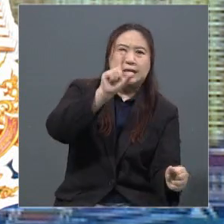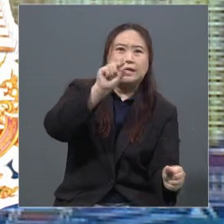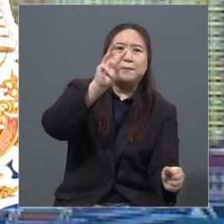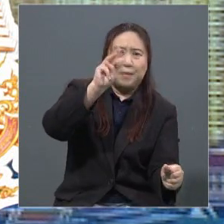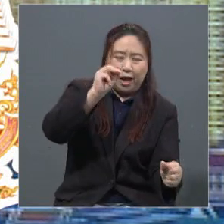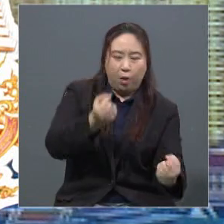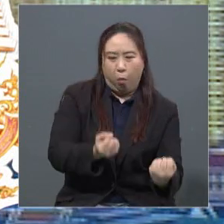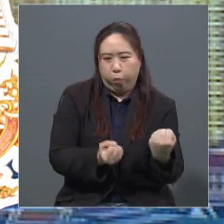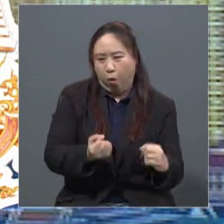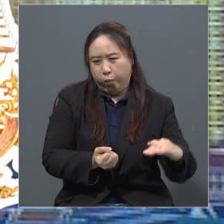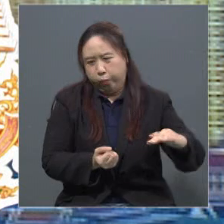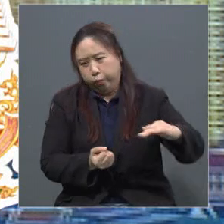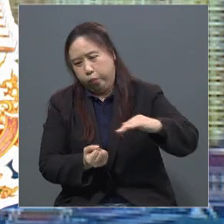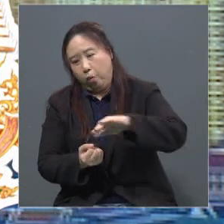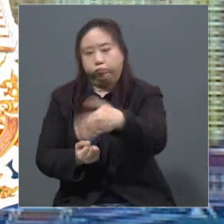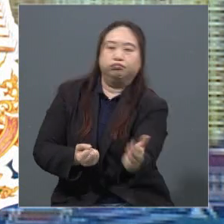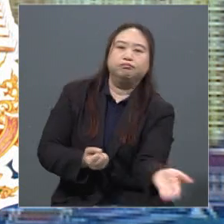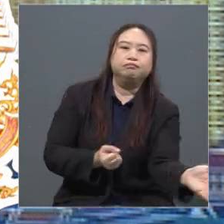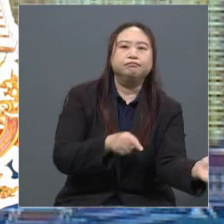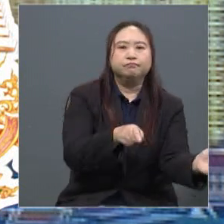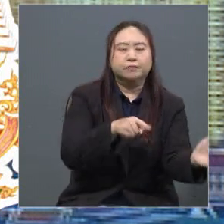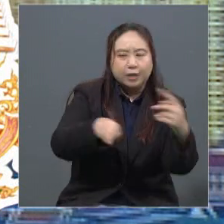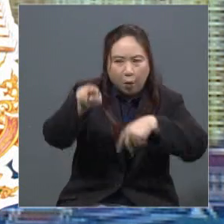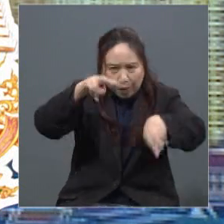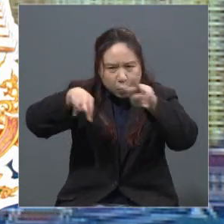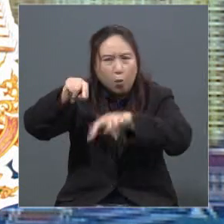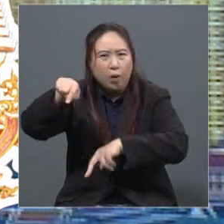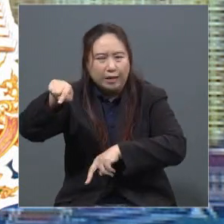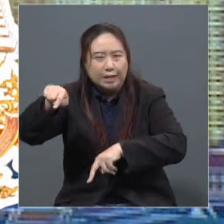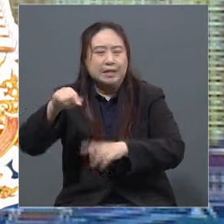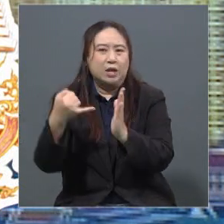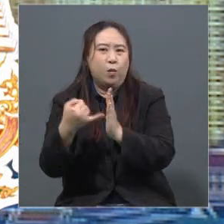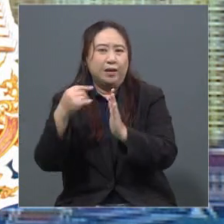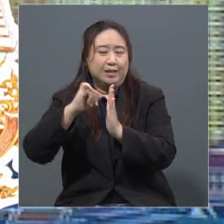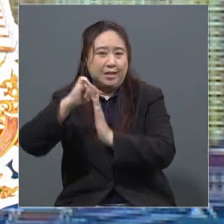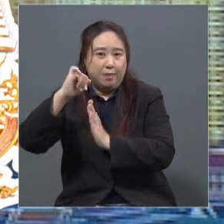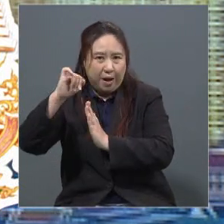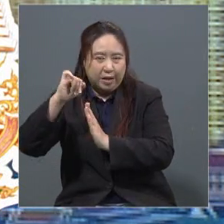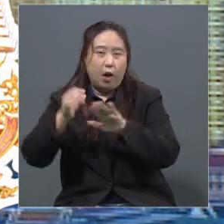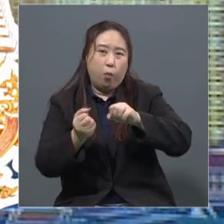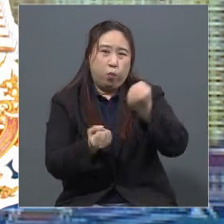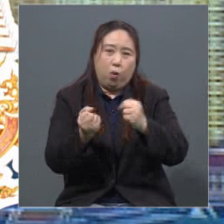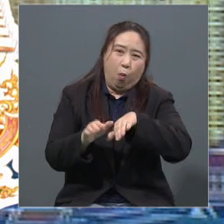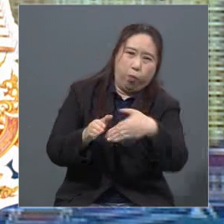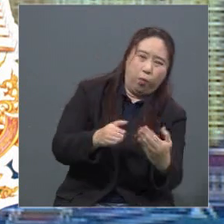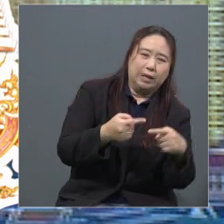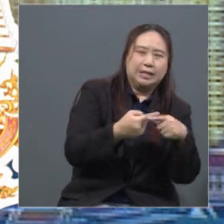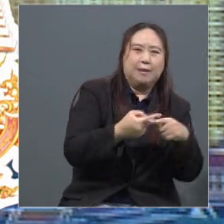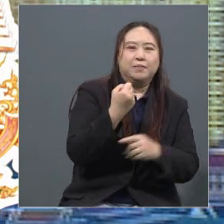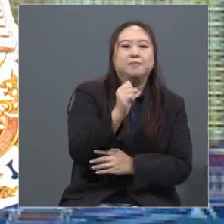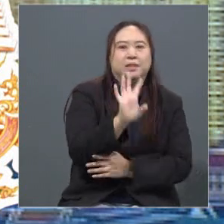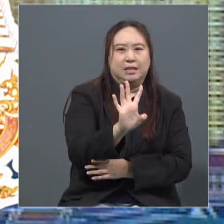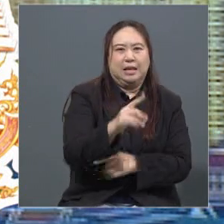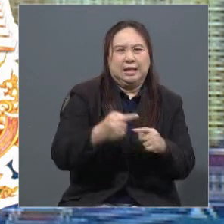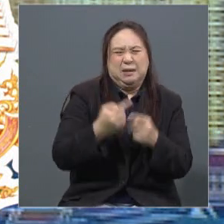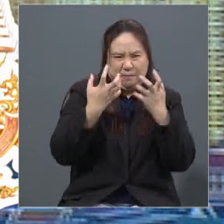สอบจุดความร้อนที่ป่าขุนห้วยแม่เตี๊ยอำเภอทอมทองจอมทองจังหวัดเชียงใหม่ทำให้มีผู้บาดเจ็บ 14คนในจำนวนนี้สาหัส